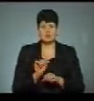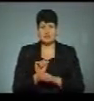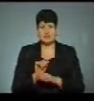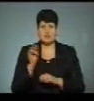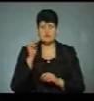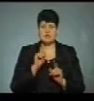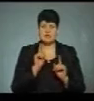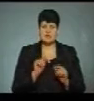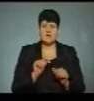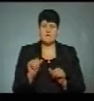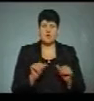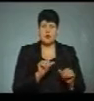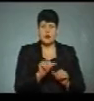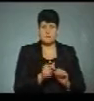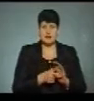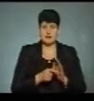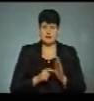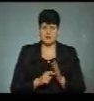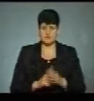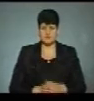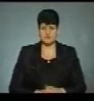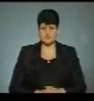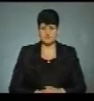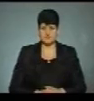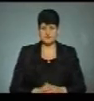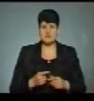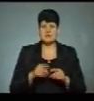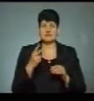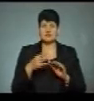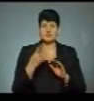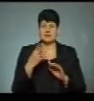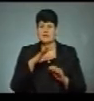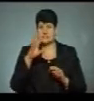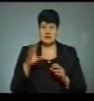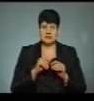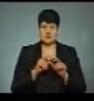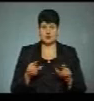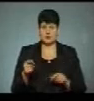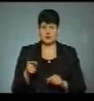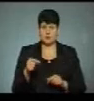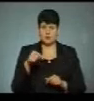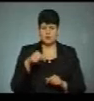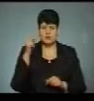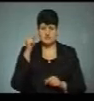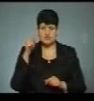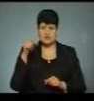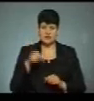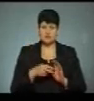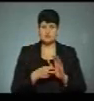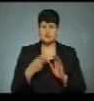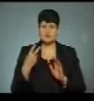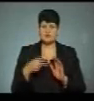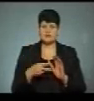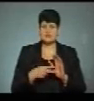навчання лише в деяких класах, каже Ганна Звариш. Це 24-та загальноосвітня школа Тернополя. Тут навчаються